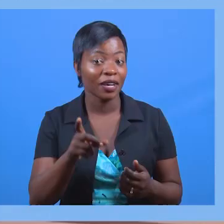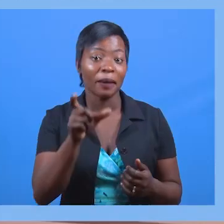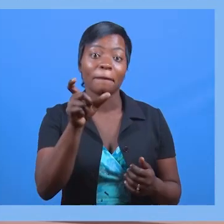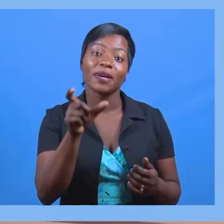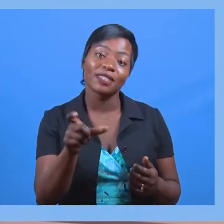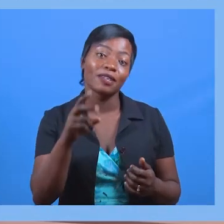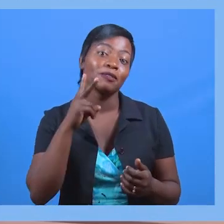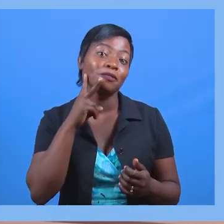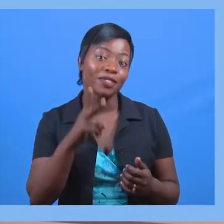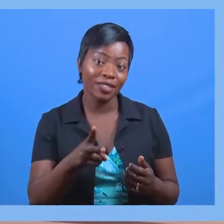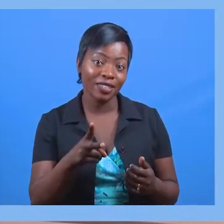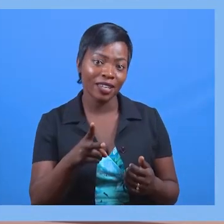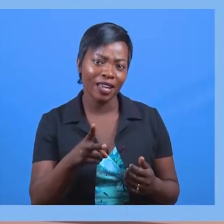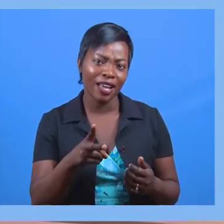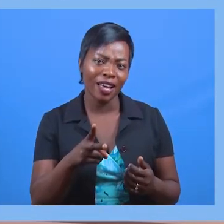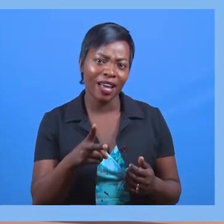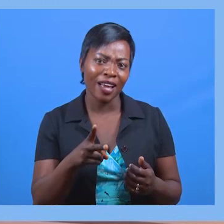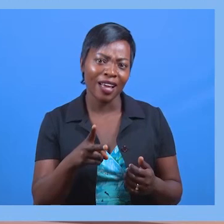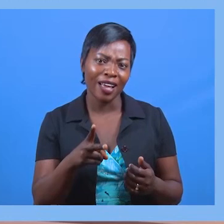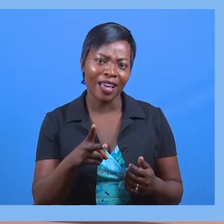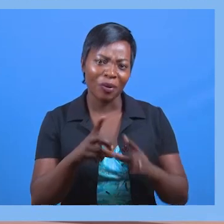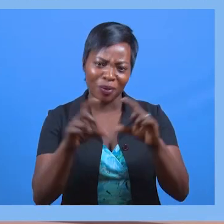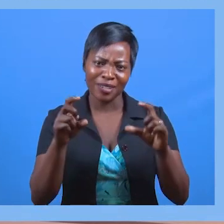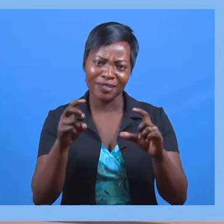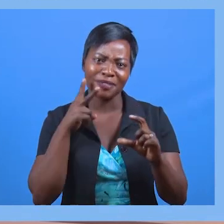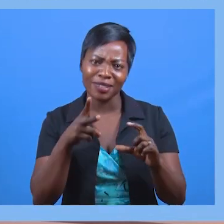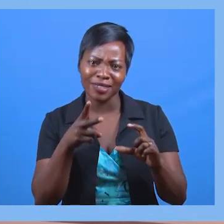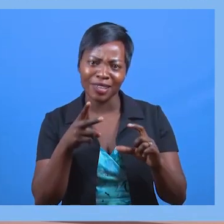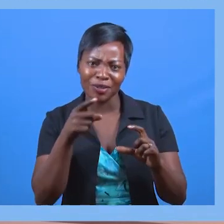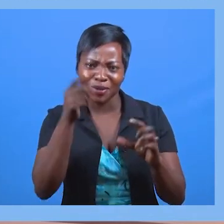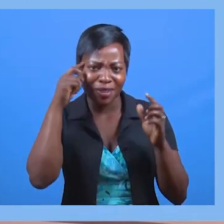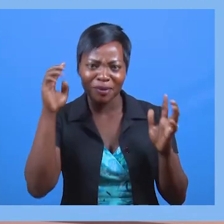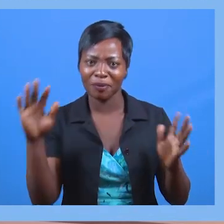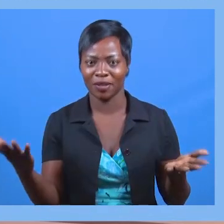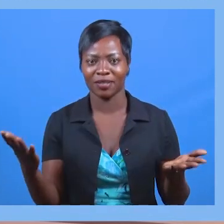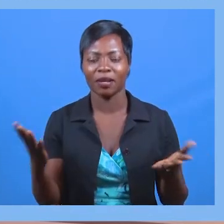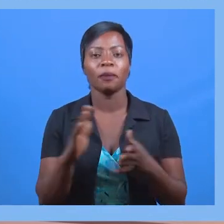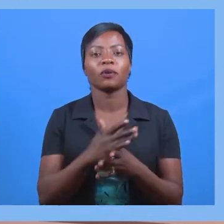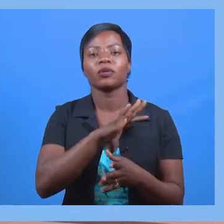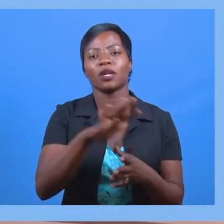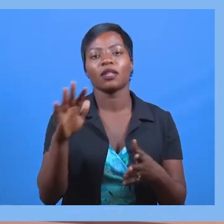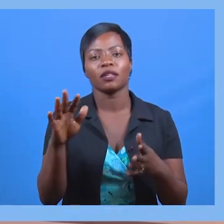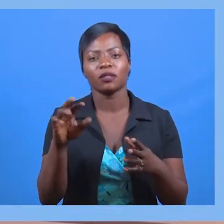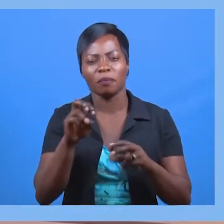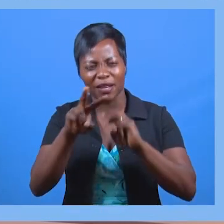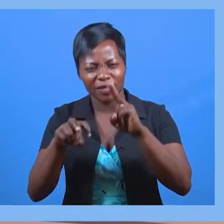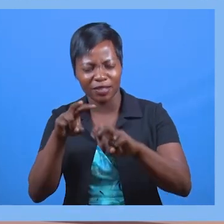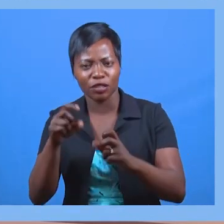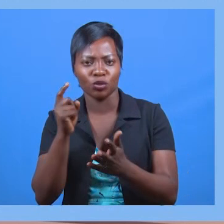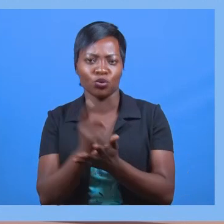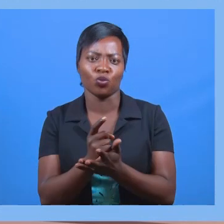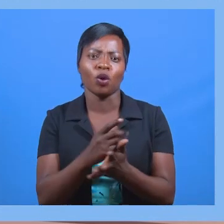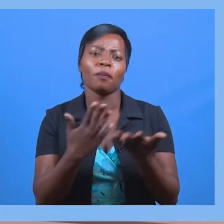muyenzi unofungei, nokuti kunyaya dzimwe dzatakatarira ongororo netsvakiridzo taisvika muyenzi